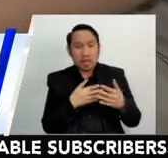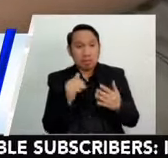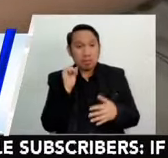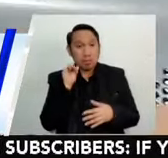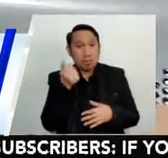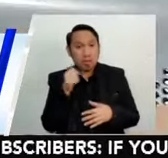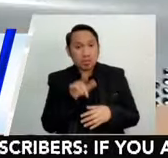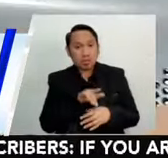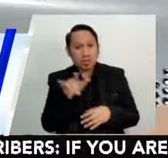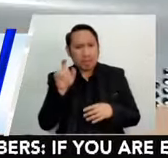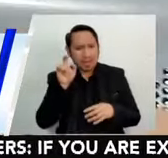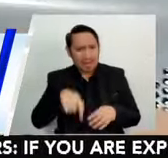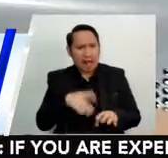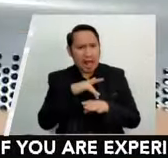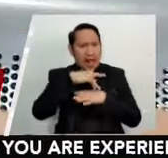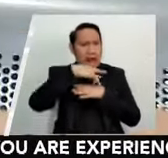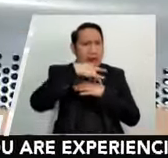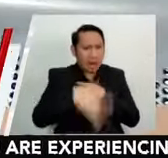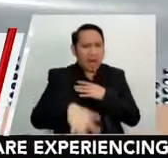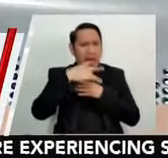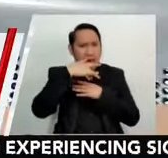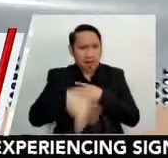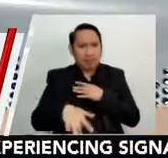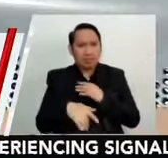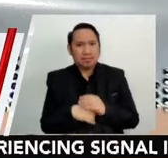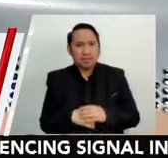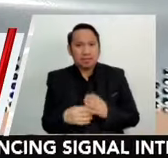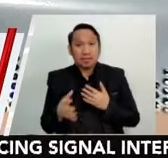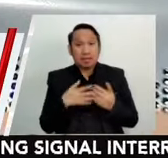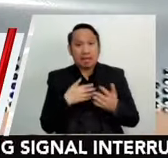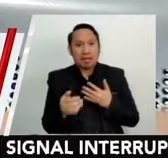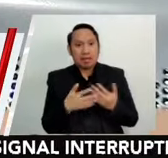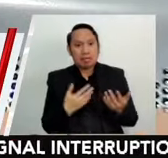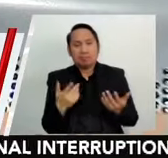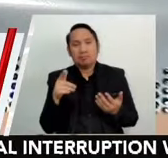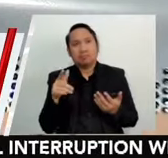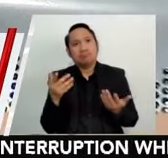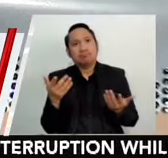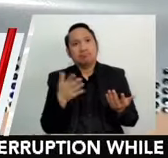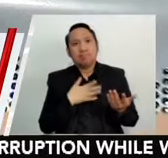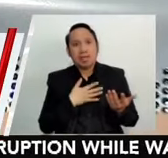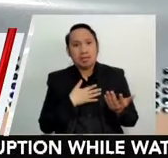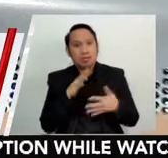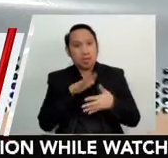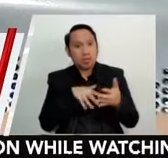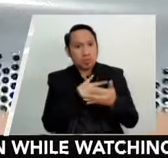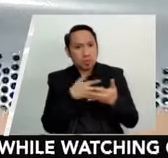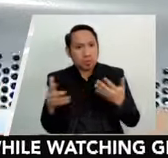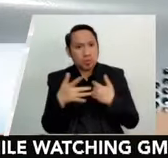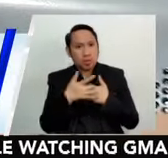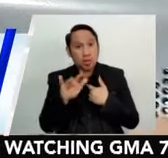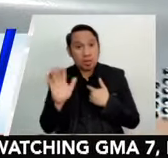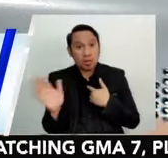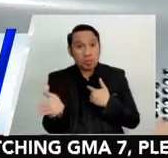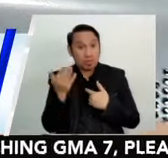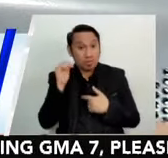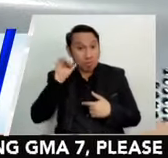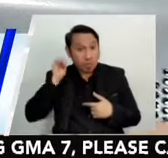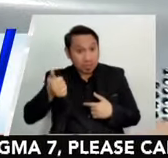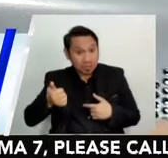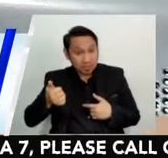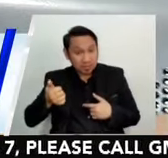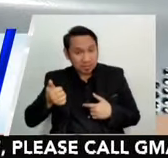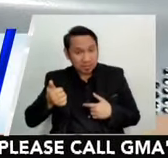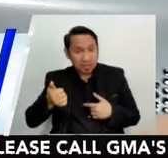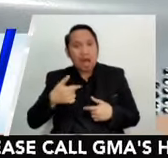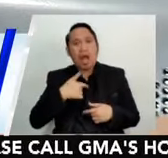na. Kahit na yung flight namin is early pa ng umaga sa kinabukasan, inagana